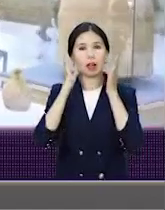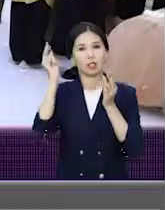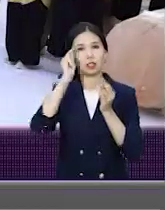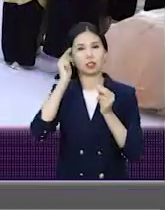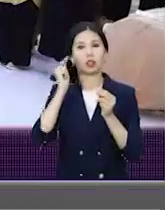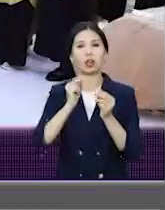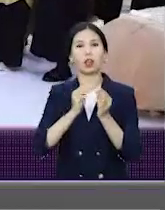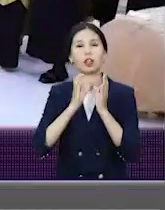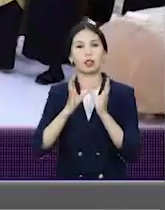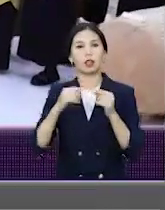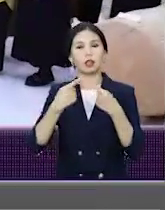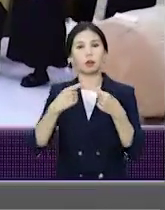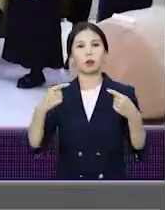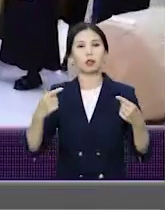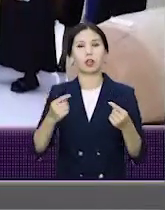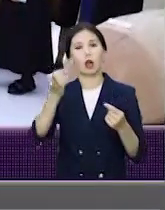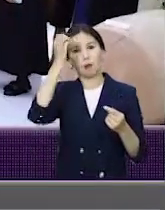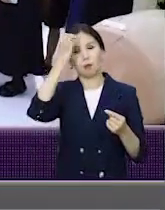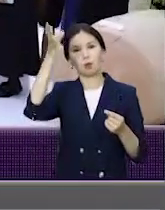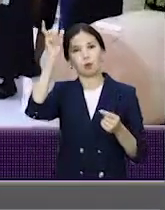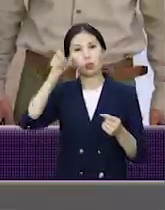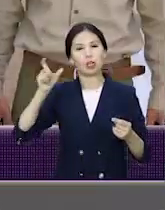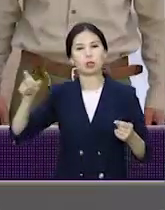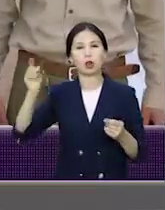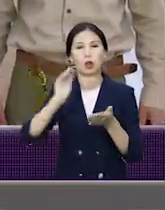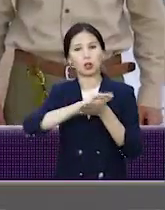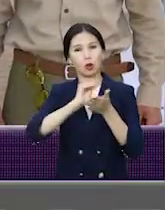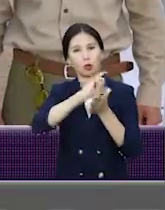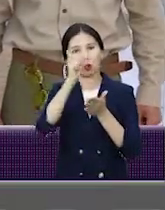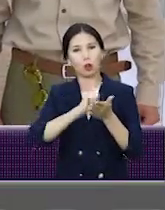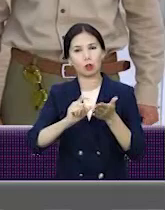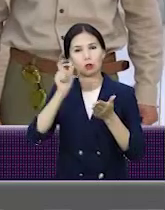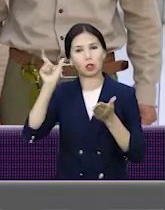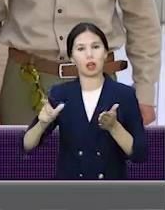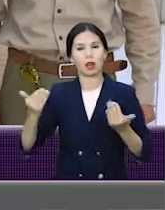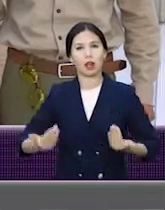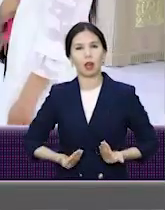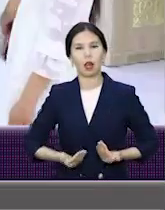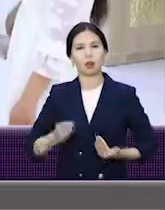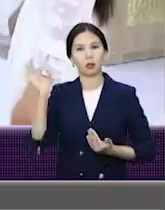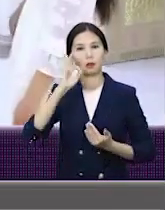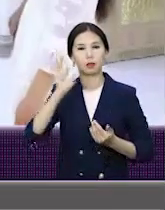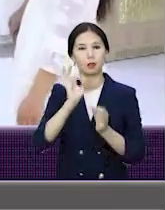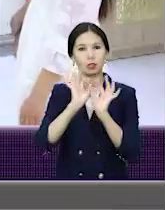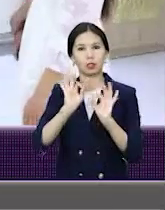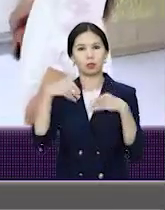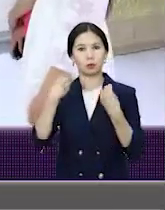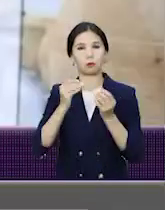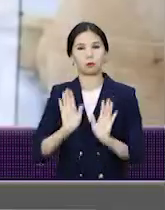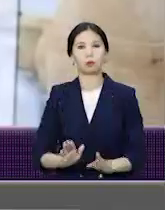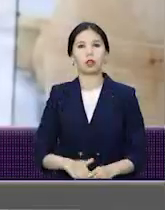qurilishi, turli xil hodisalar bayoni, buyuk kishilar, olimlar, shoir yozuvchilarning hayoti, ijodiy faoliyatidan bahobar bo'lish